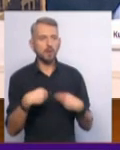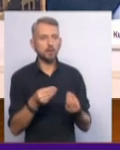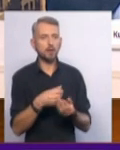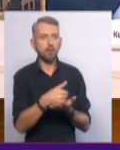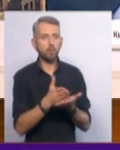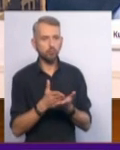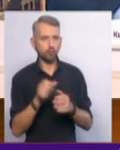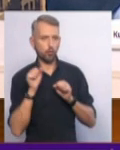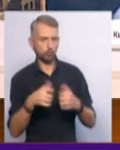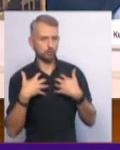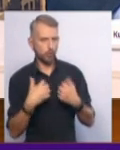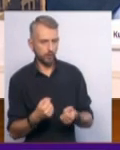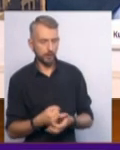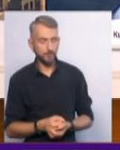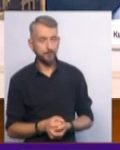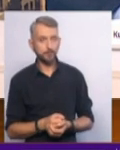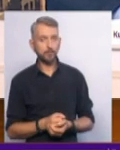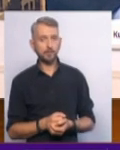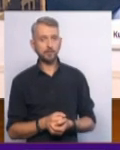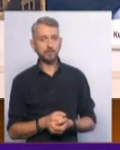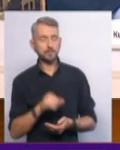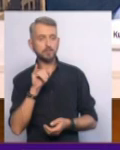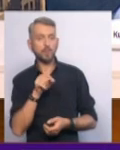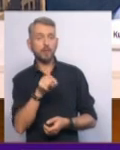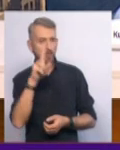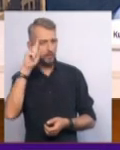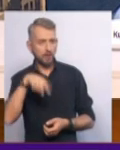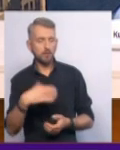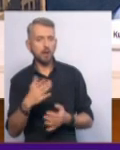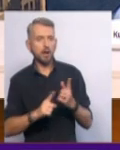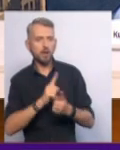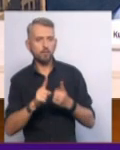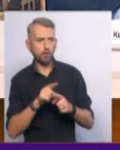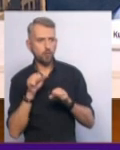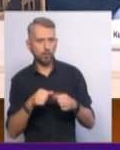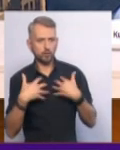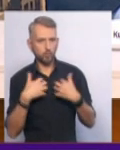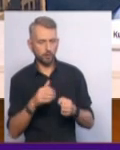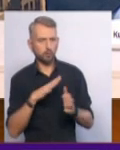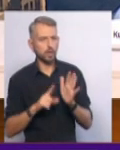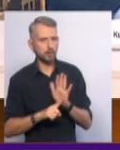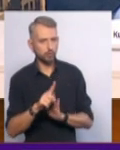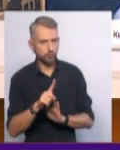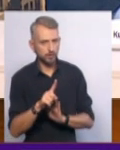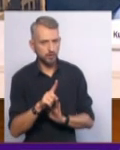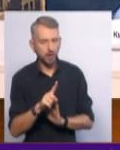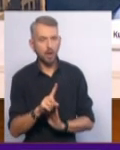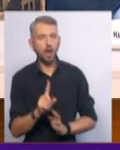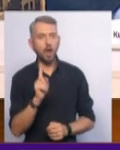з охорони здоров'я. Угу. І тому ви знаєте, яка реформа охорони здоров'я була запущена,